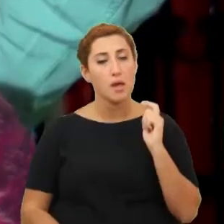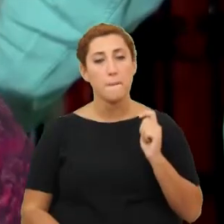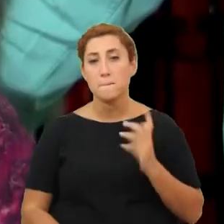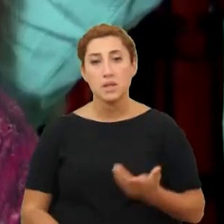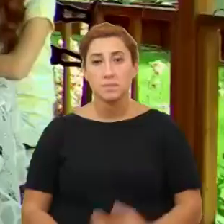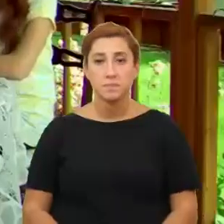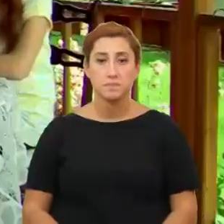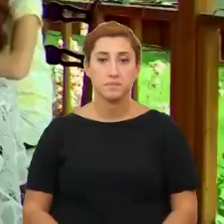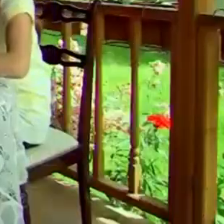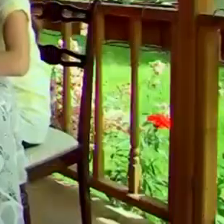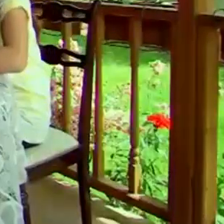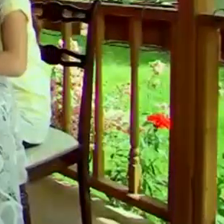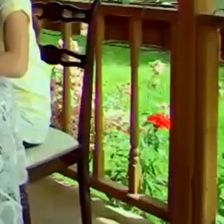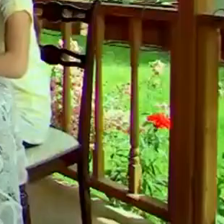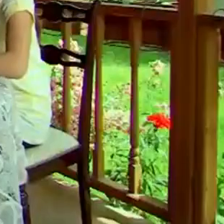yapalım bari.